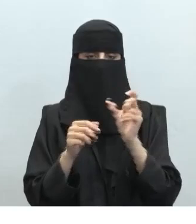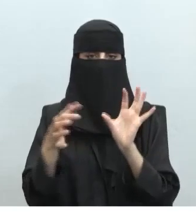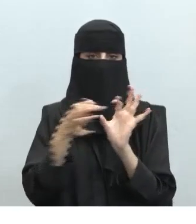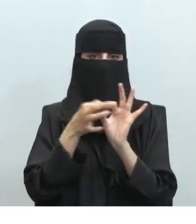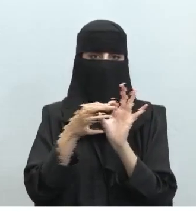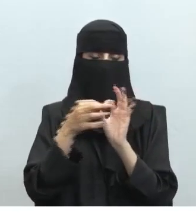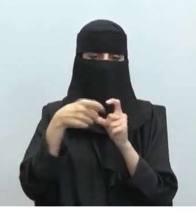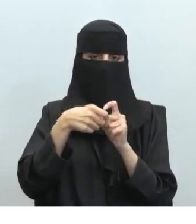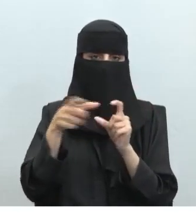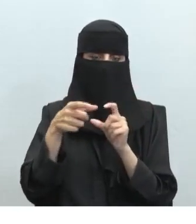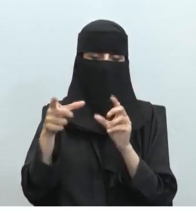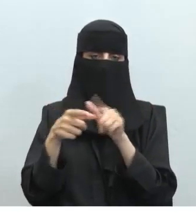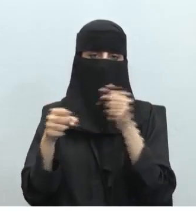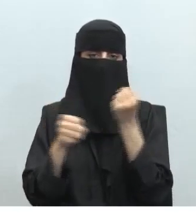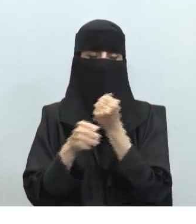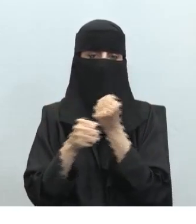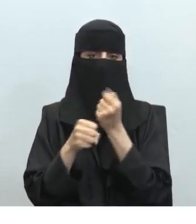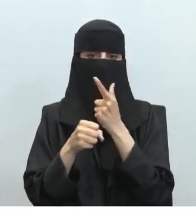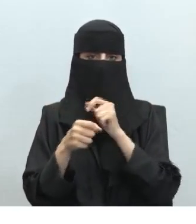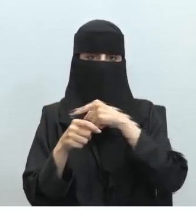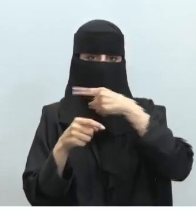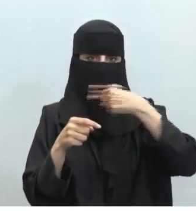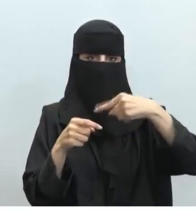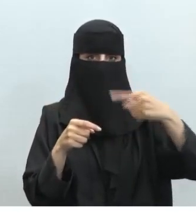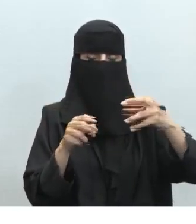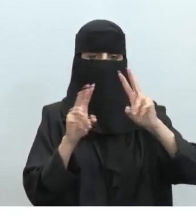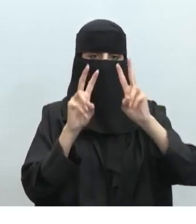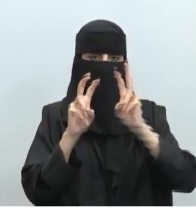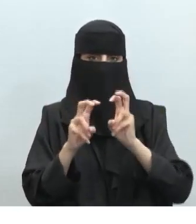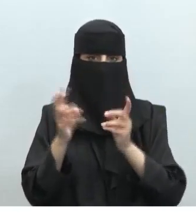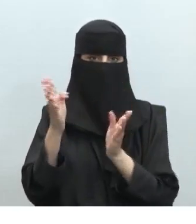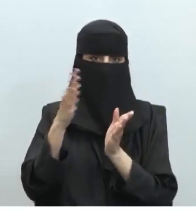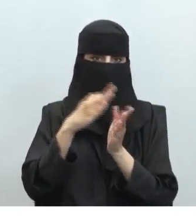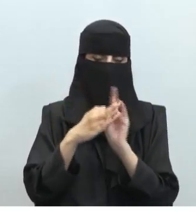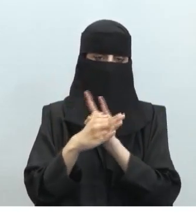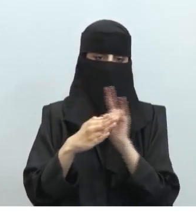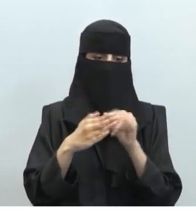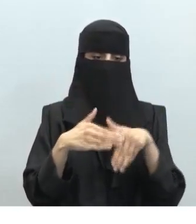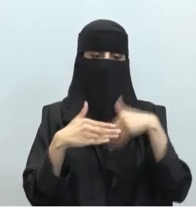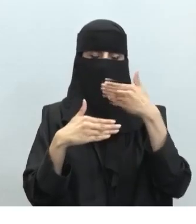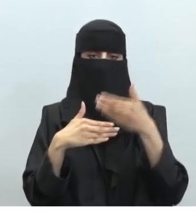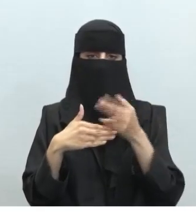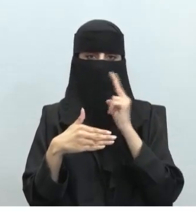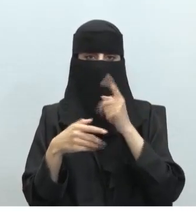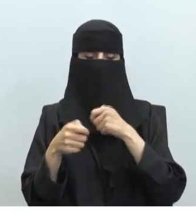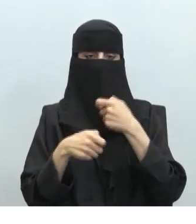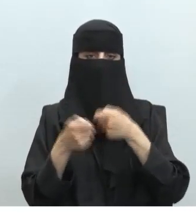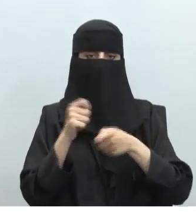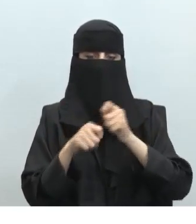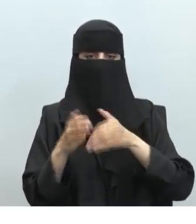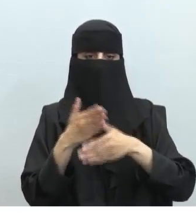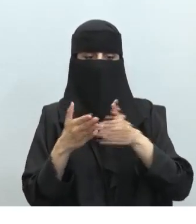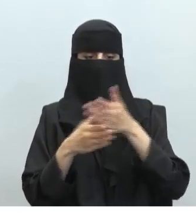المنفرده هذه البروتينات تعمل على تثبيت هذه السلاسل حتى لا تعود مره اخرى ثم تاتي الخطوه الاخرى في عمليه البناء هنا باللون